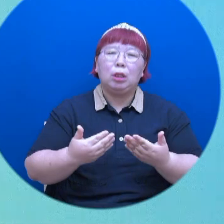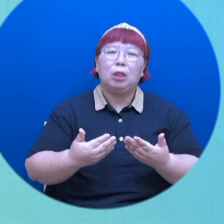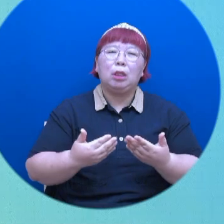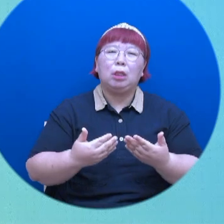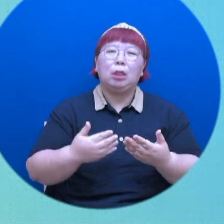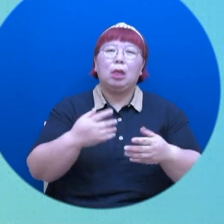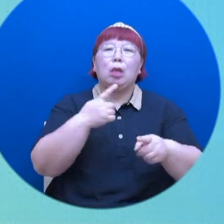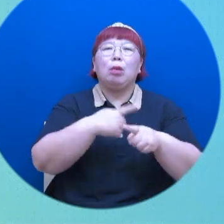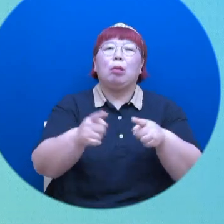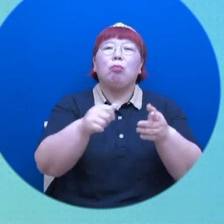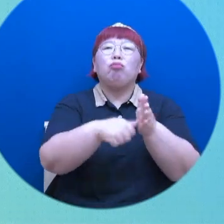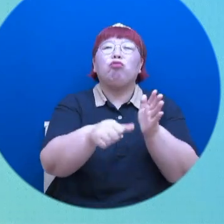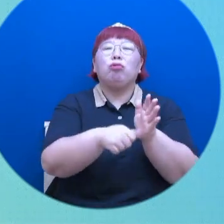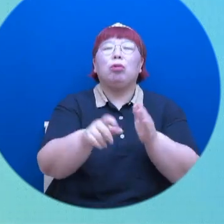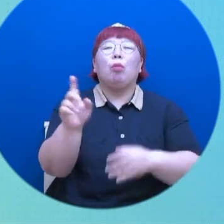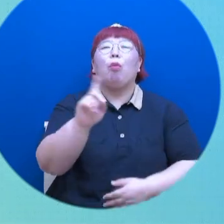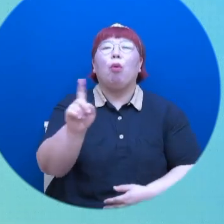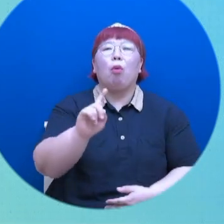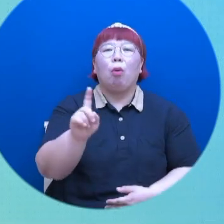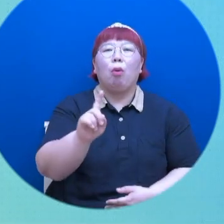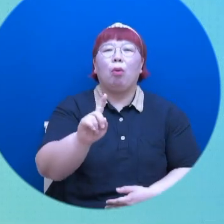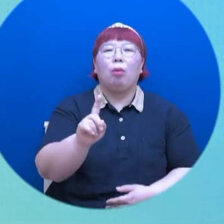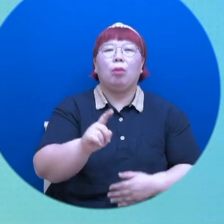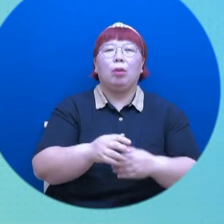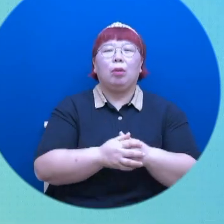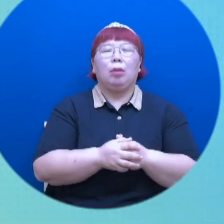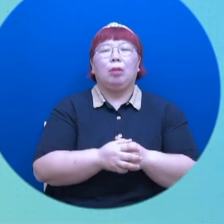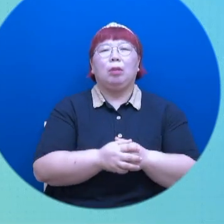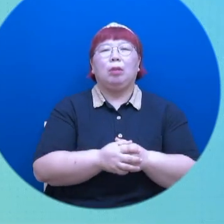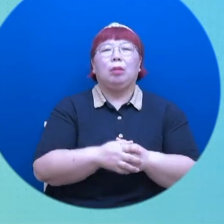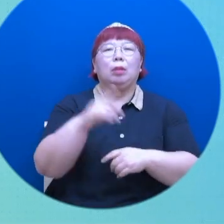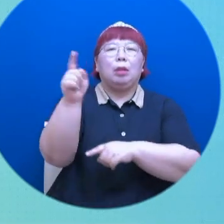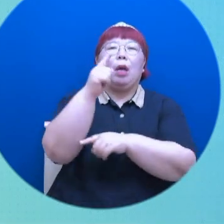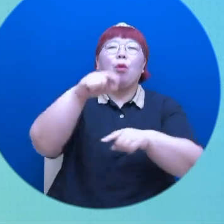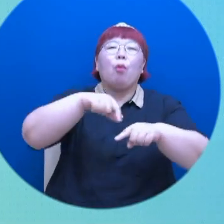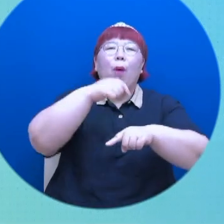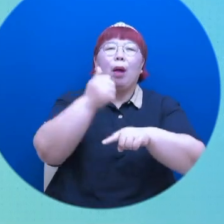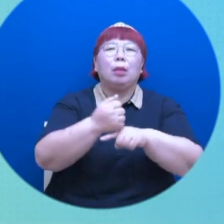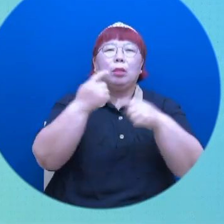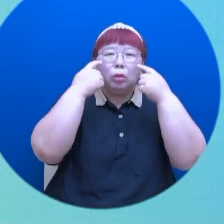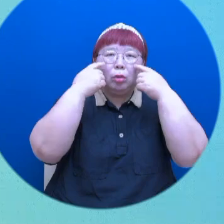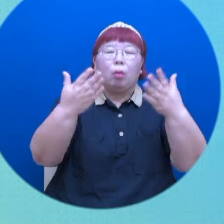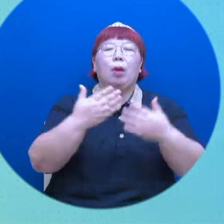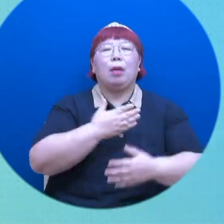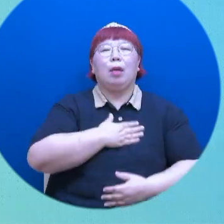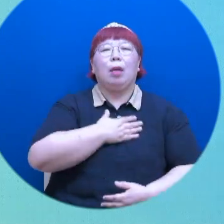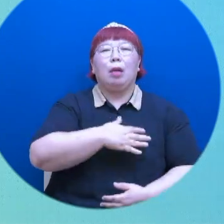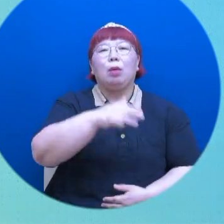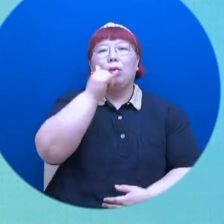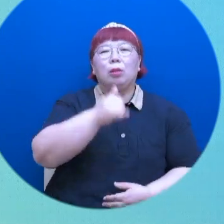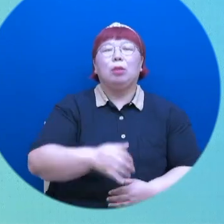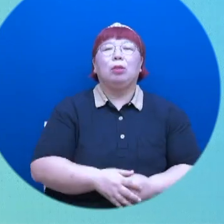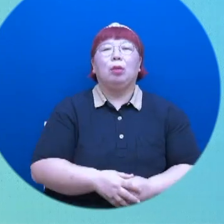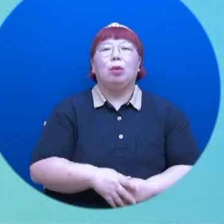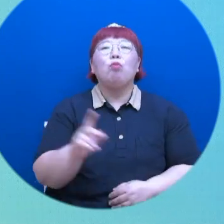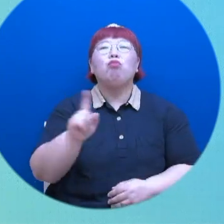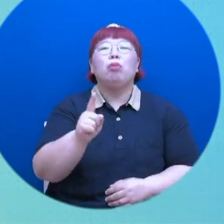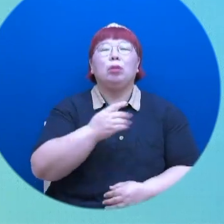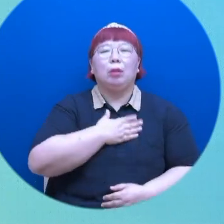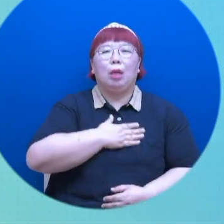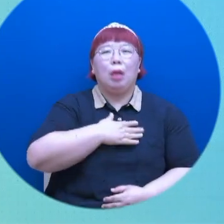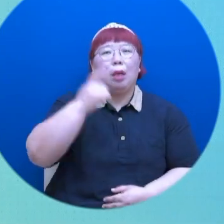무기가 아니구나라는 것을 직감합니다. 다윗은 정확히 알고 있었던 거예요. 무엇을